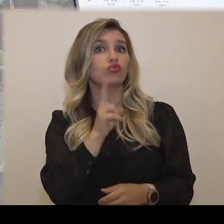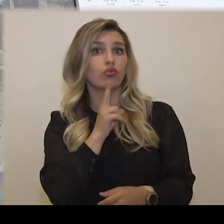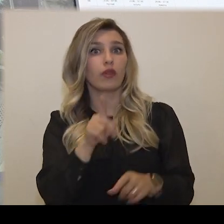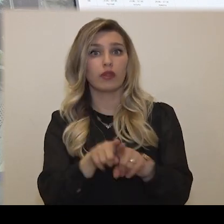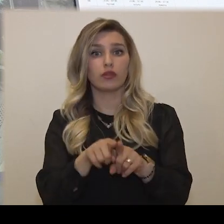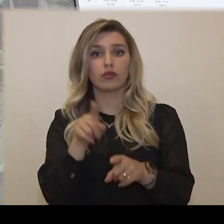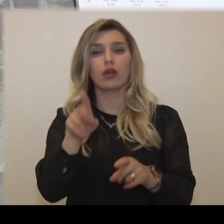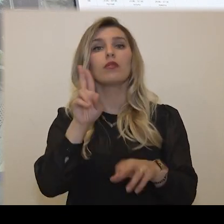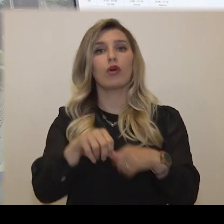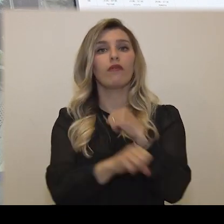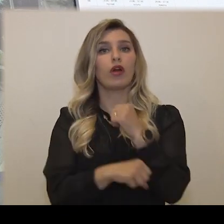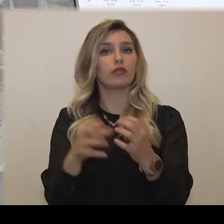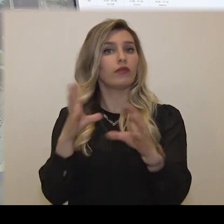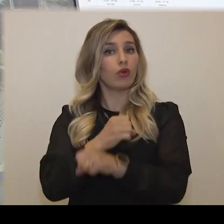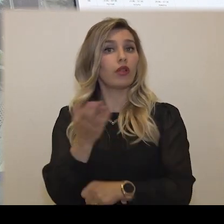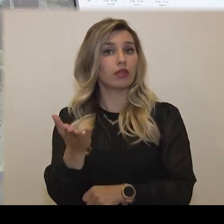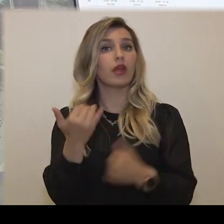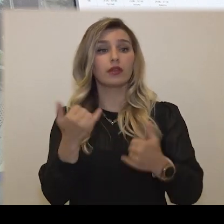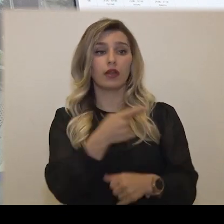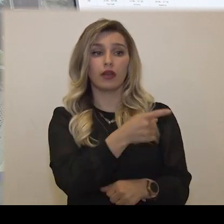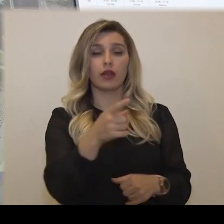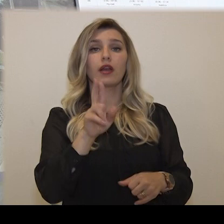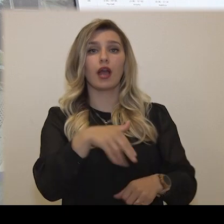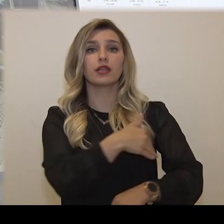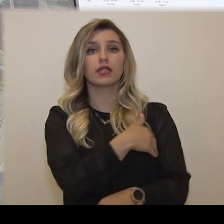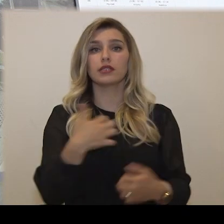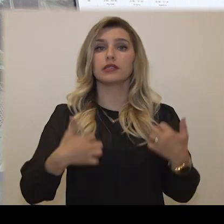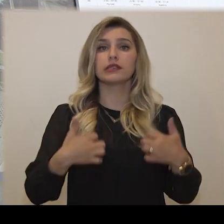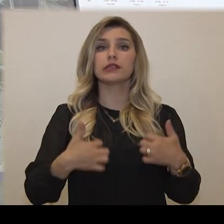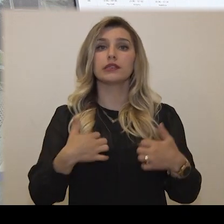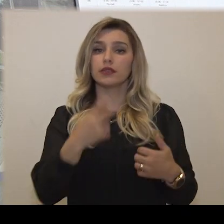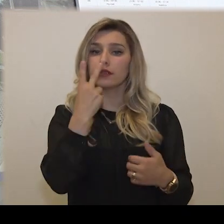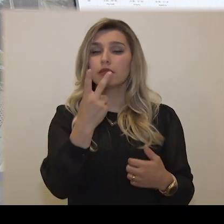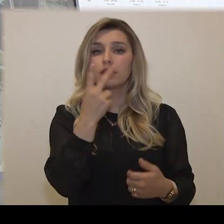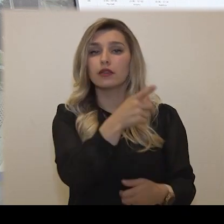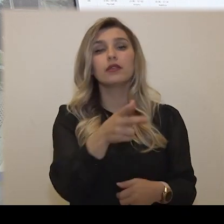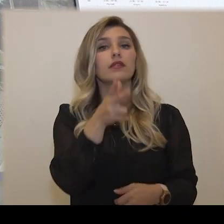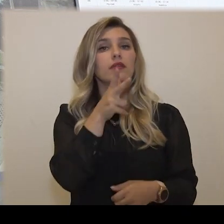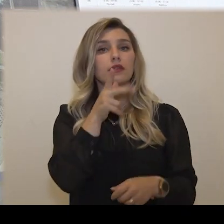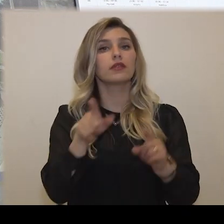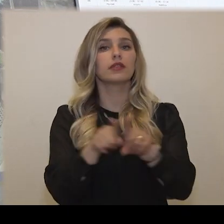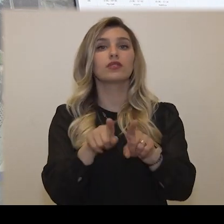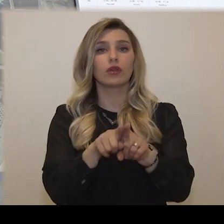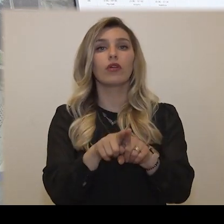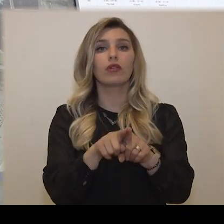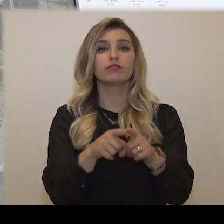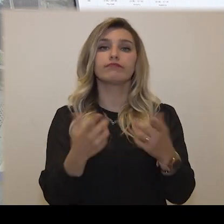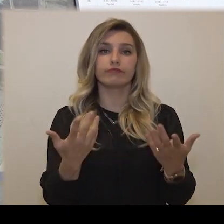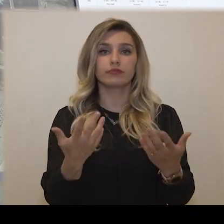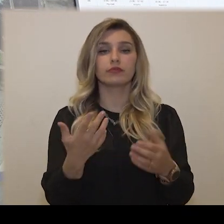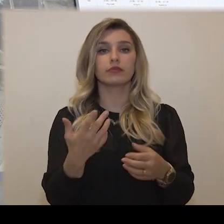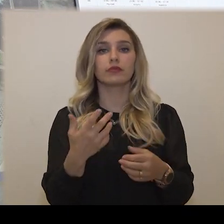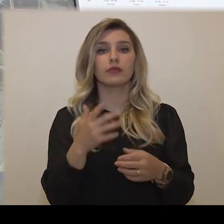ka përfundur fakultetin. Mi po i shofë edhe interesimin e nëzësave tjerë, që thjeshtë kërkojnë që